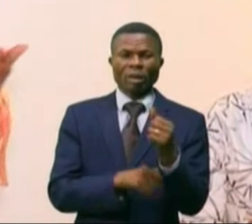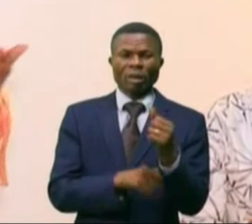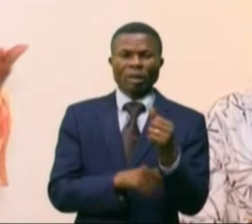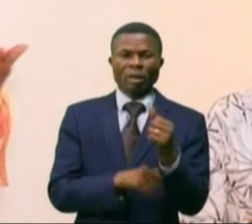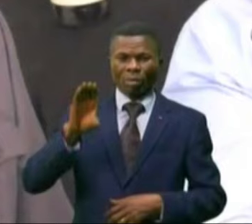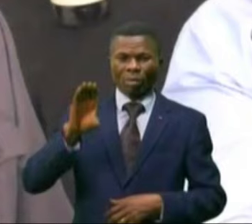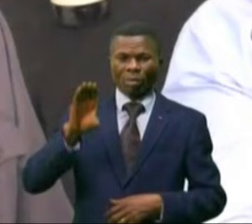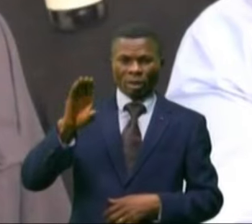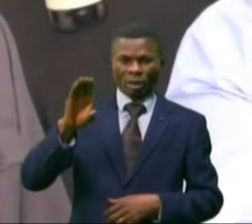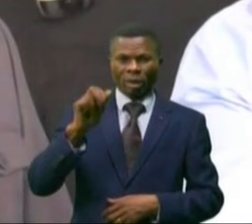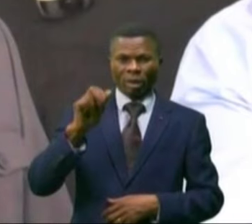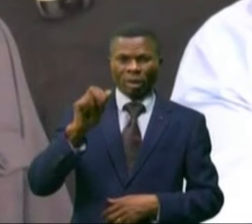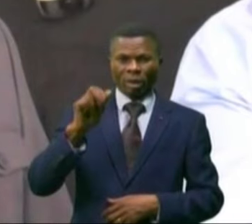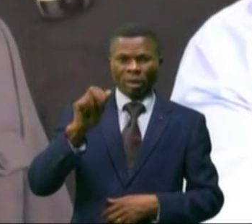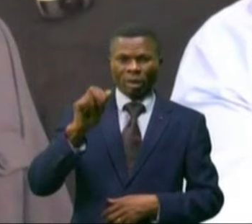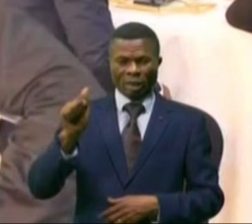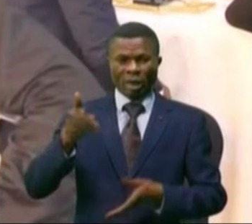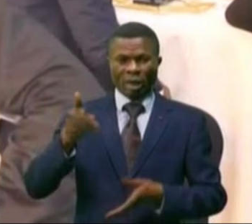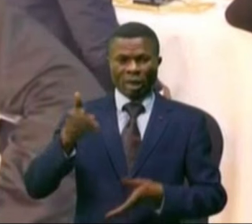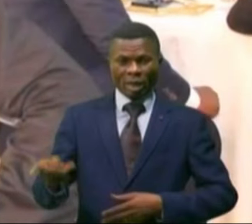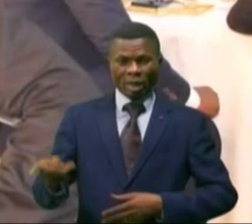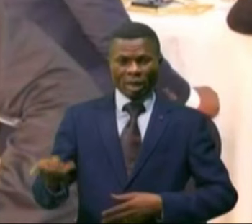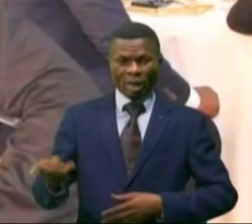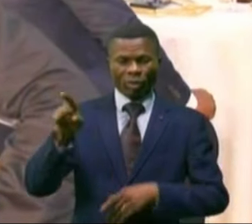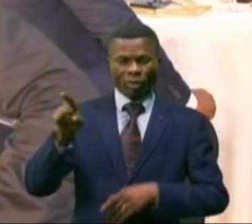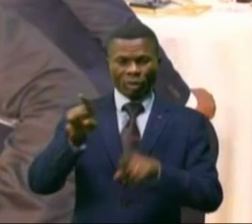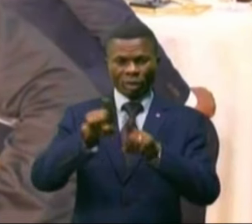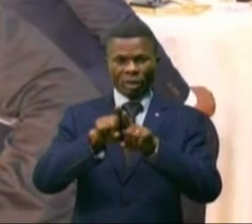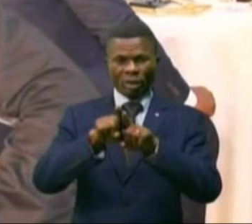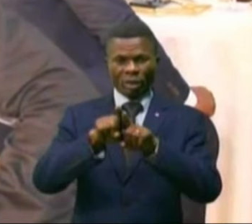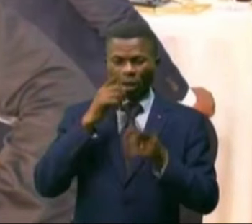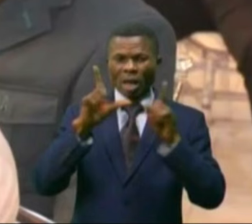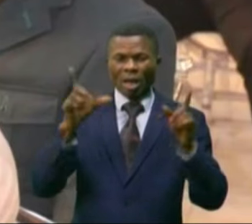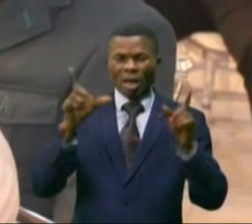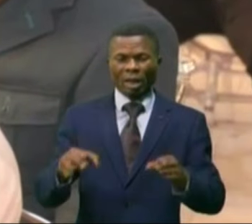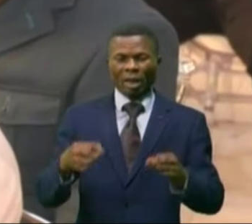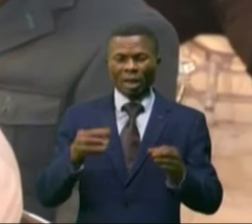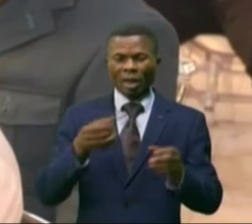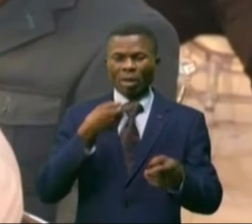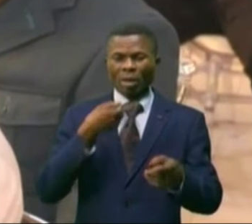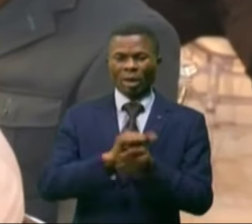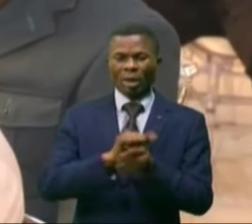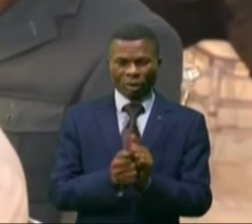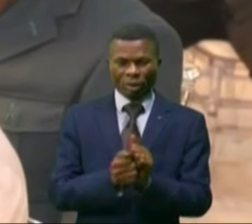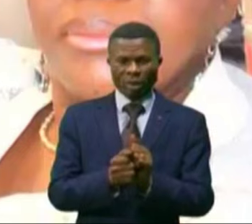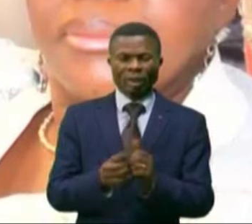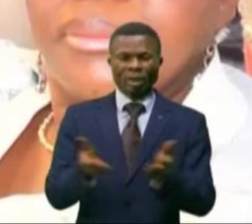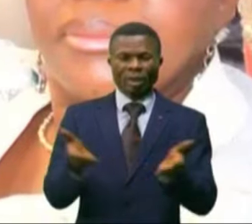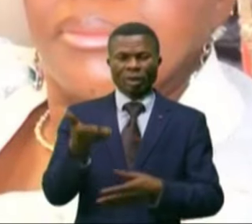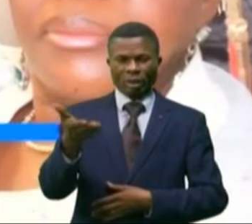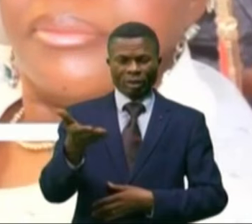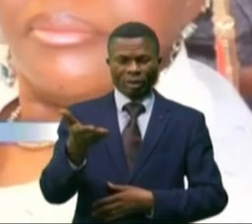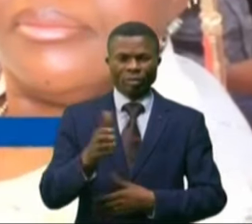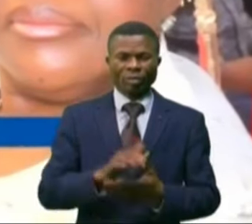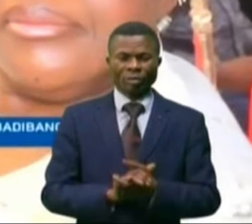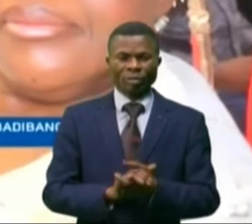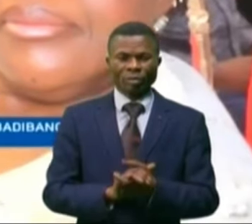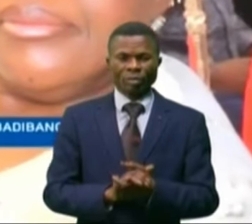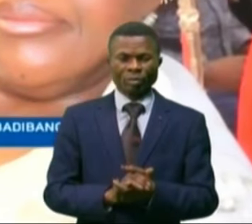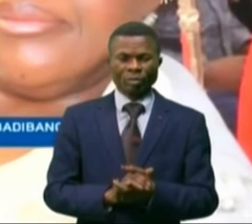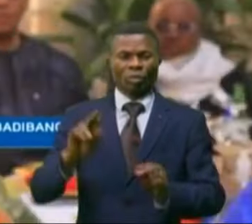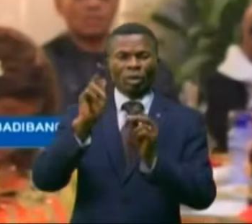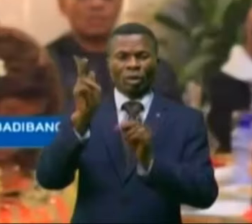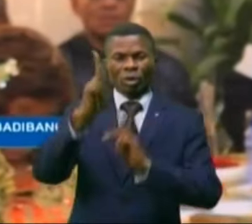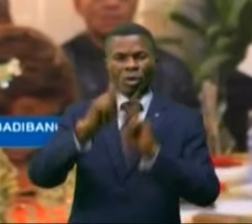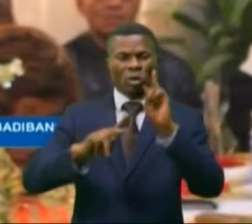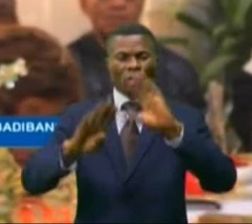Aujourd'hui, fierté de cet espace culturel et linguistique, s'est estimée honorée par l'accueil. Les Bahavu, soudés plus